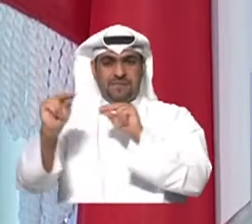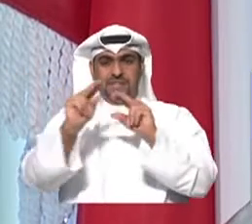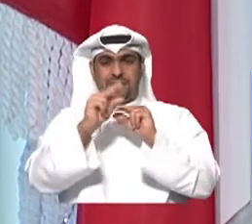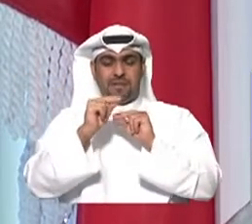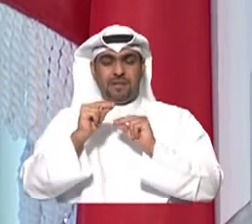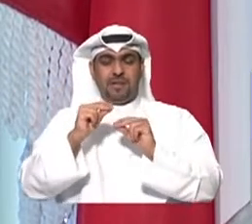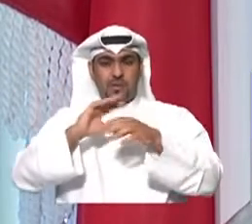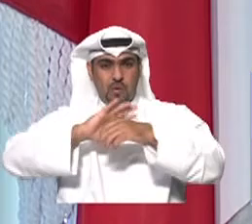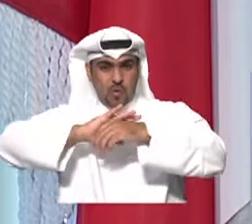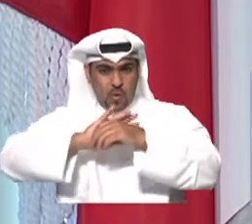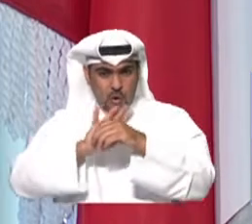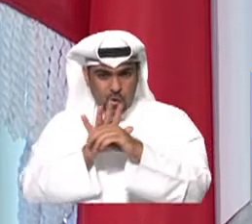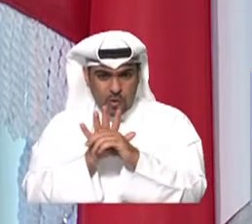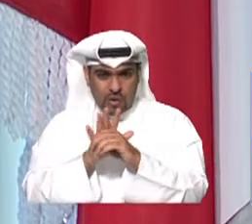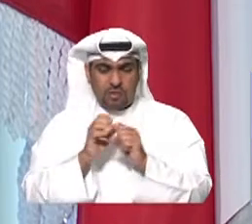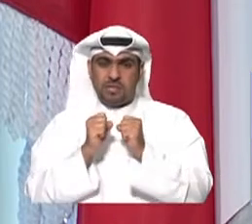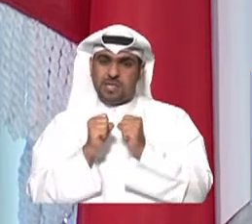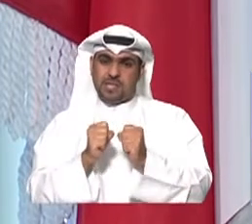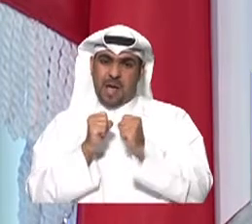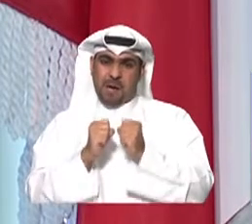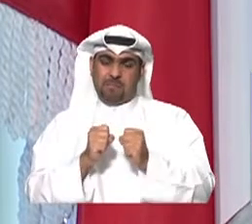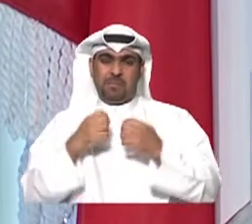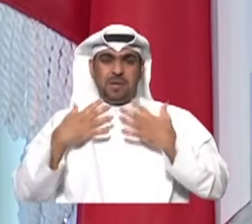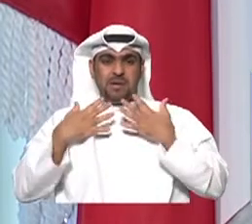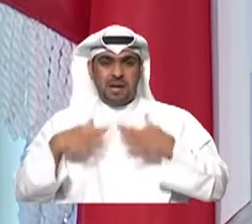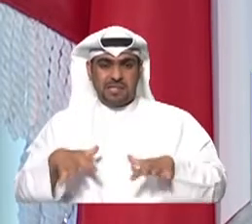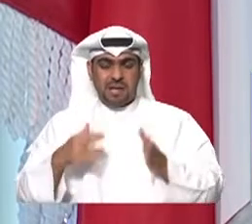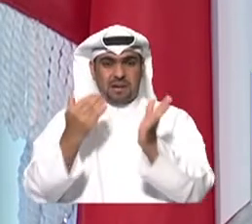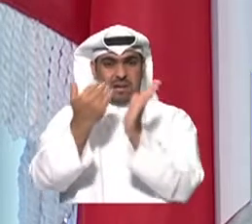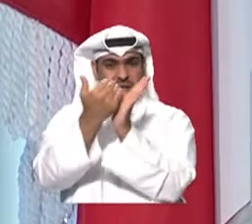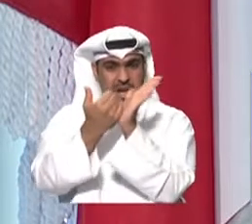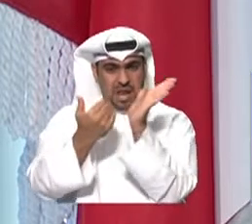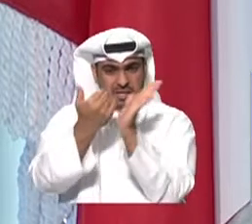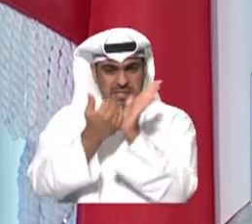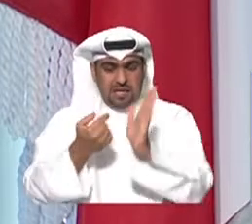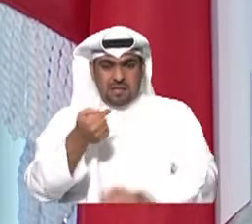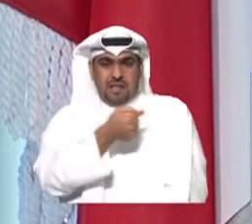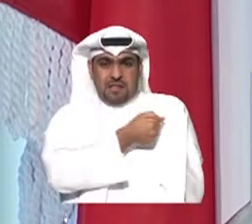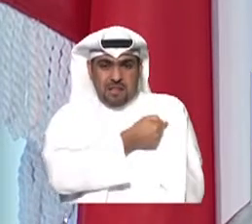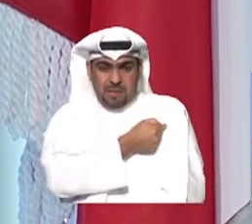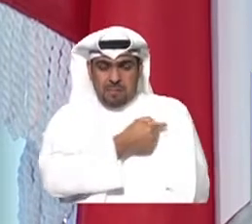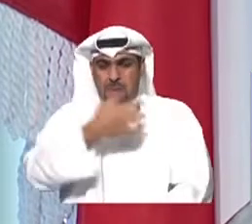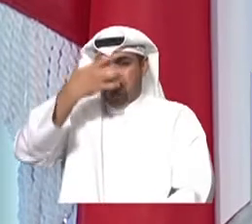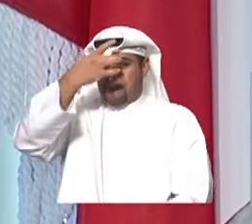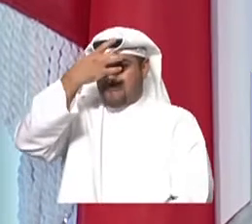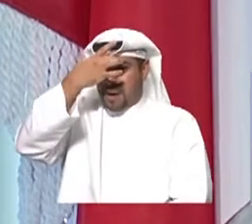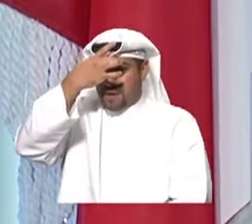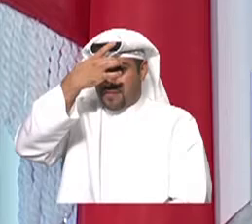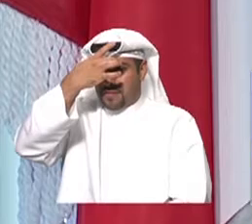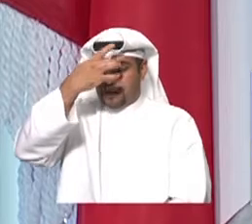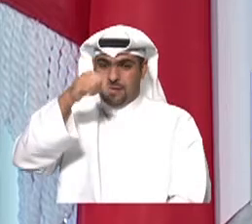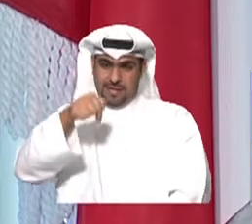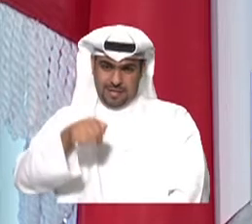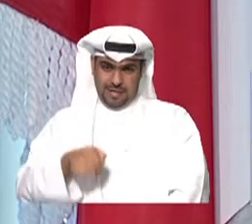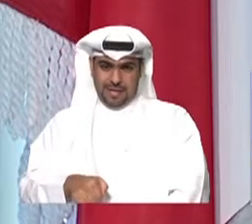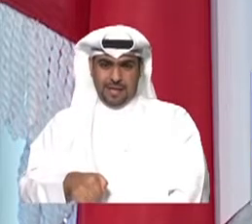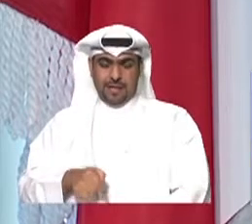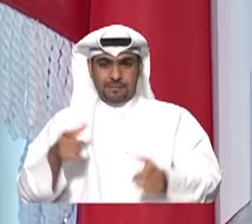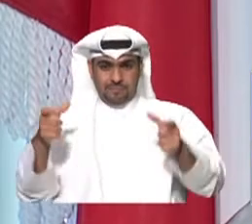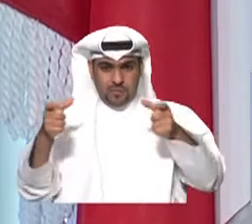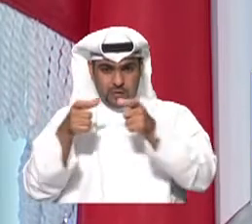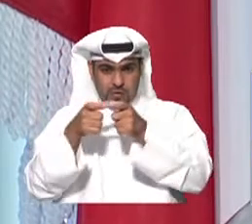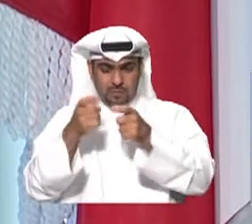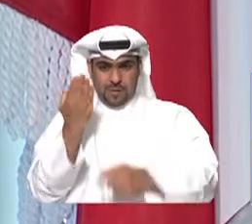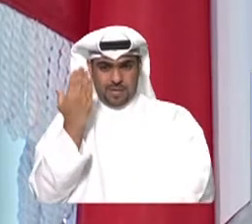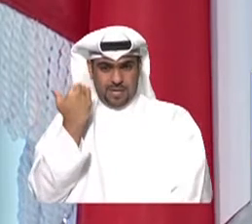الدولي مواجهة استثنائية أساسها التضامن والعمل المشترك، وأسفرت عن خلاصة مفادها لا